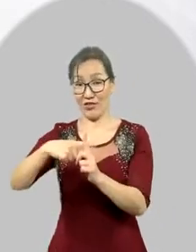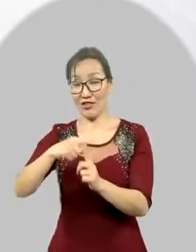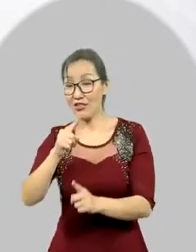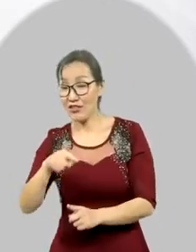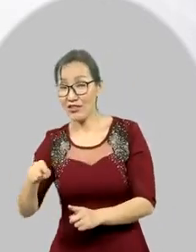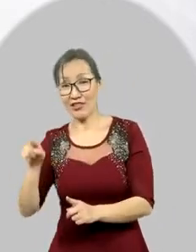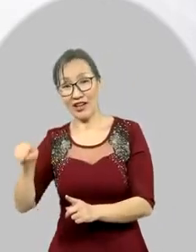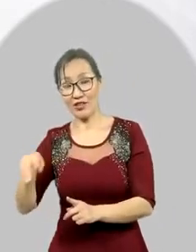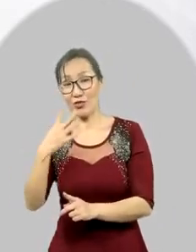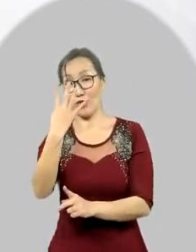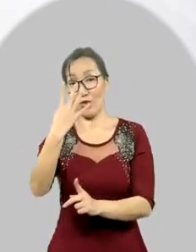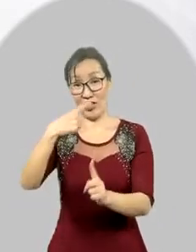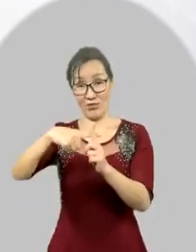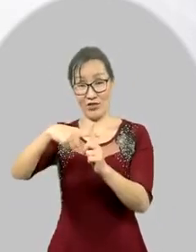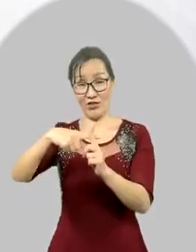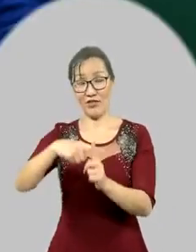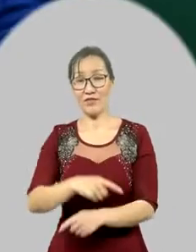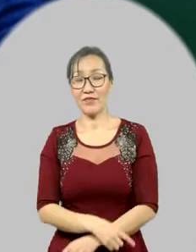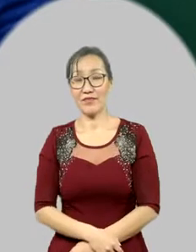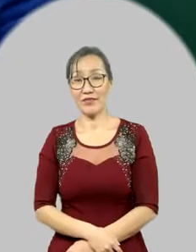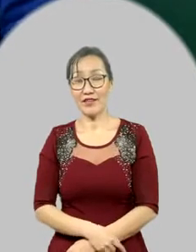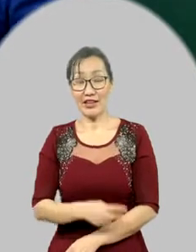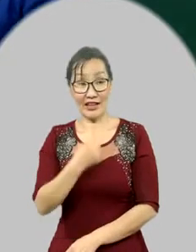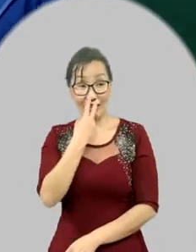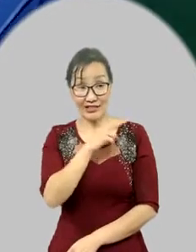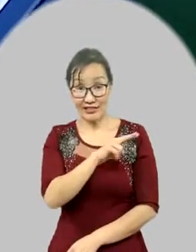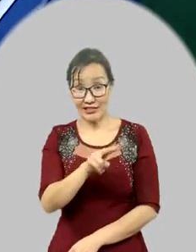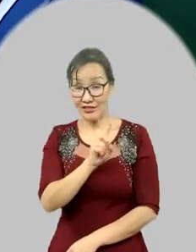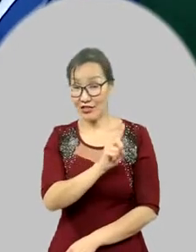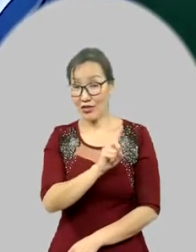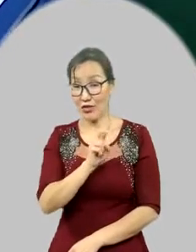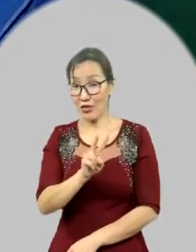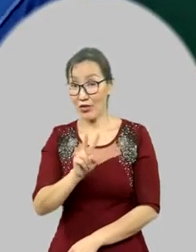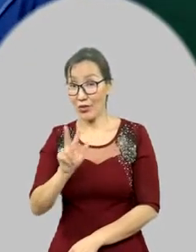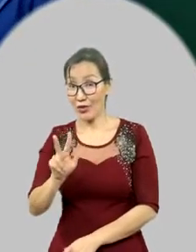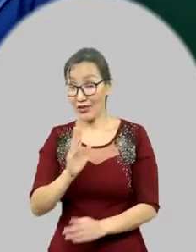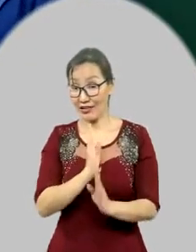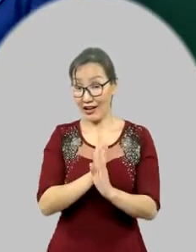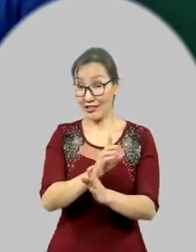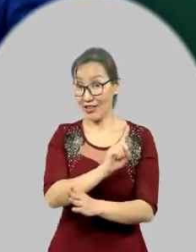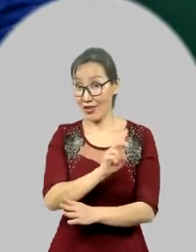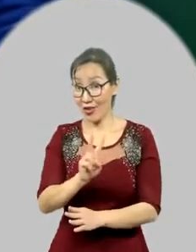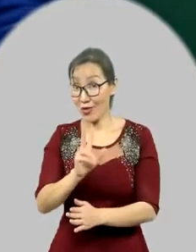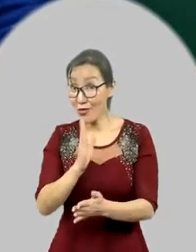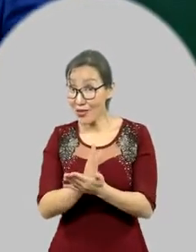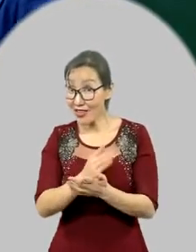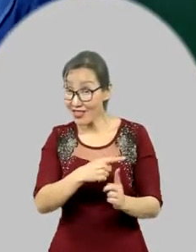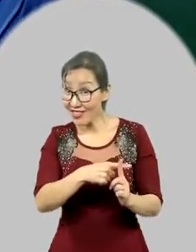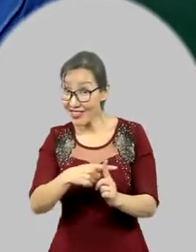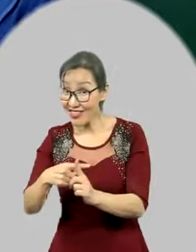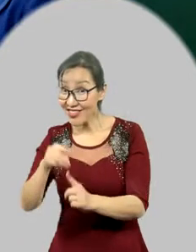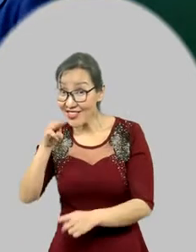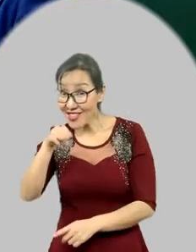байна. Дараагийнх нь 4-оор нэмэгдсэн байна. Эндээс ажиглахад тоонууд маань дараалсан тоогоор нэмэгдсэн зүй